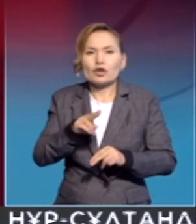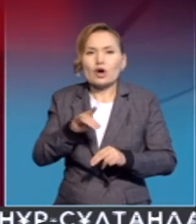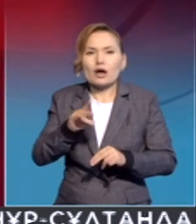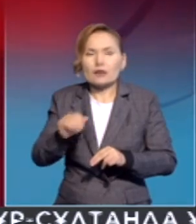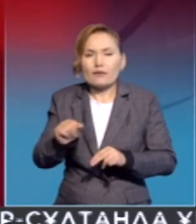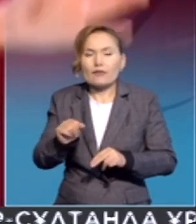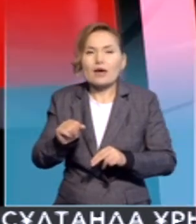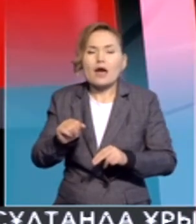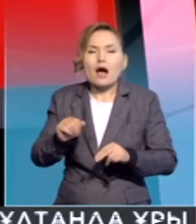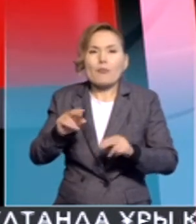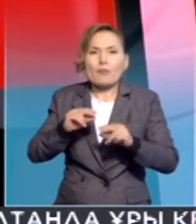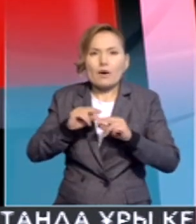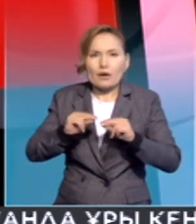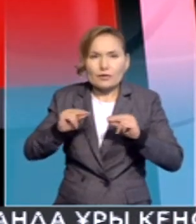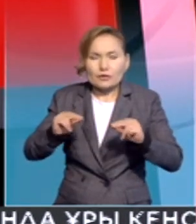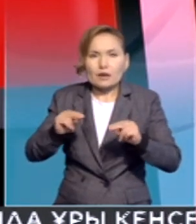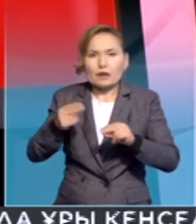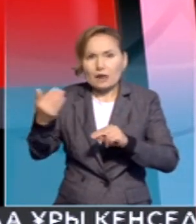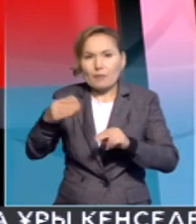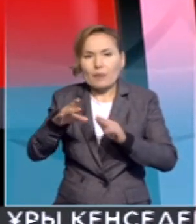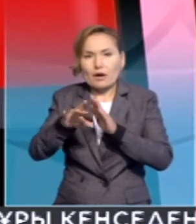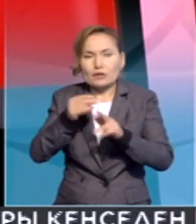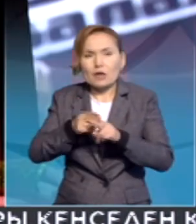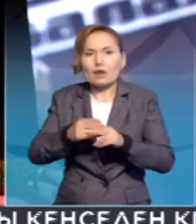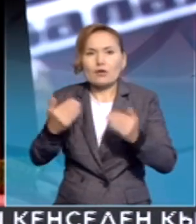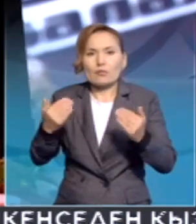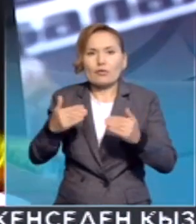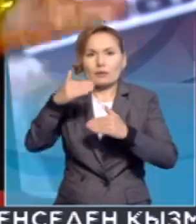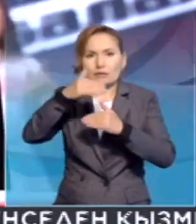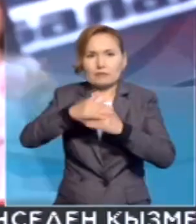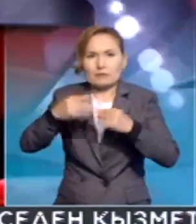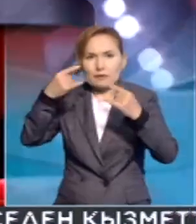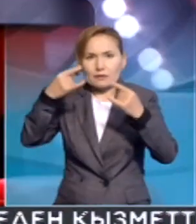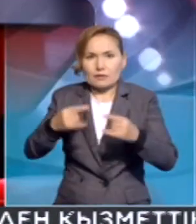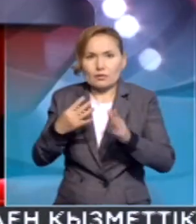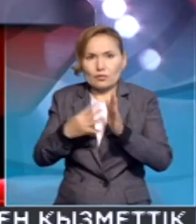Оразбеков. Әлемдік мегажобаның тікелей эфирін бүгін кешкі 9-да көре аласыздар.